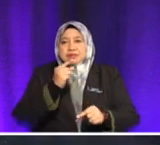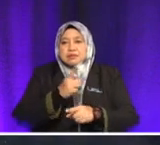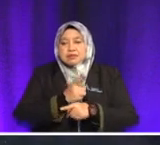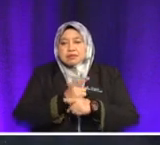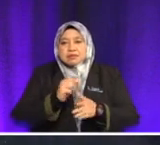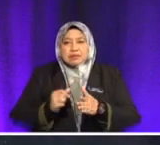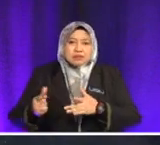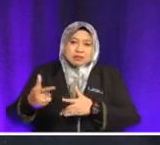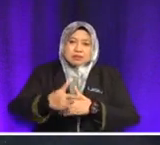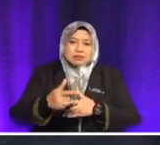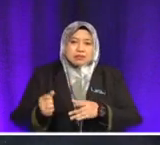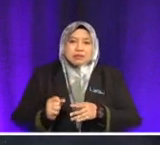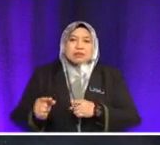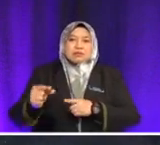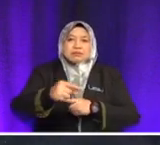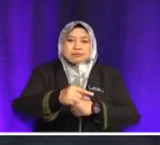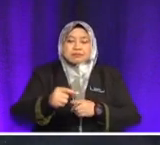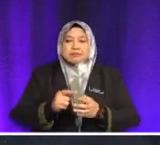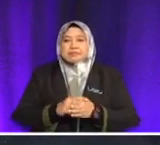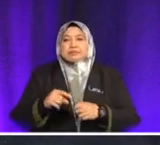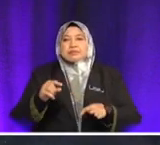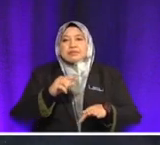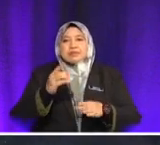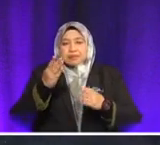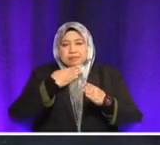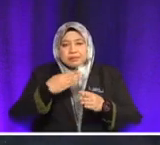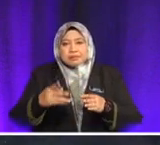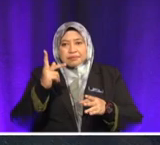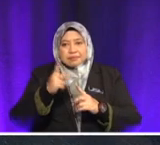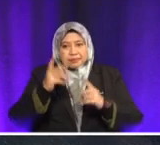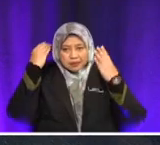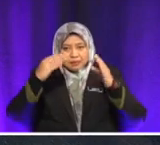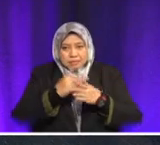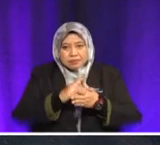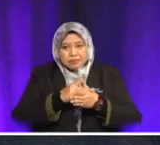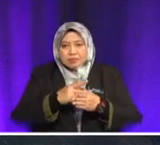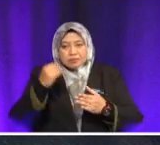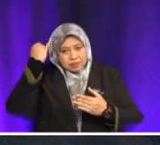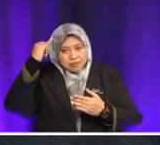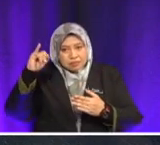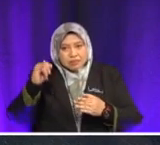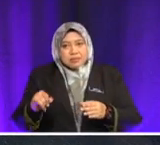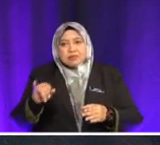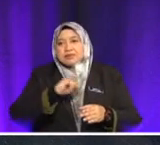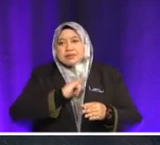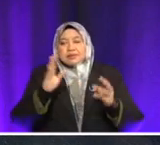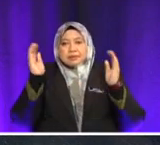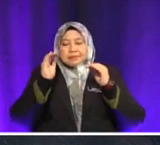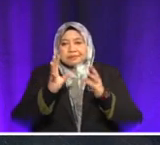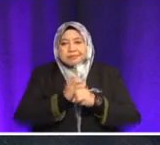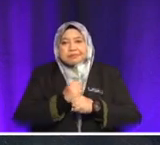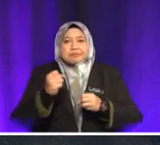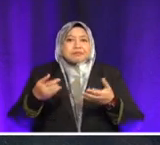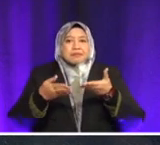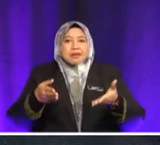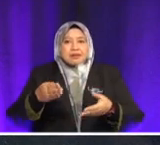banyak ilmu pada hari ini diharap kamu memberi manfaat kepada semua murid-murid ikatan tiga yang sedang menonton Terima